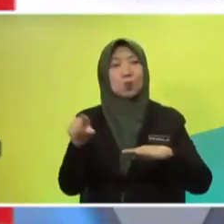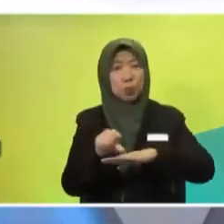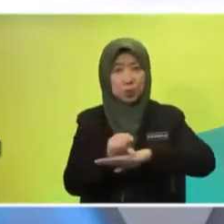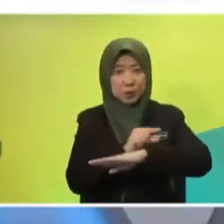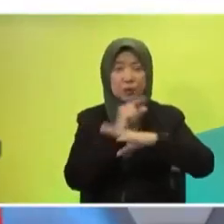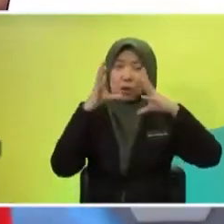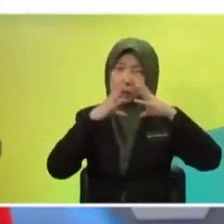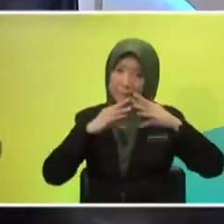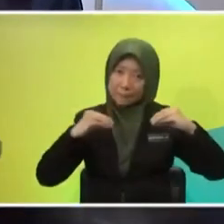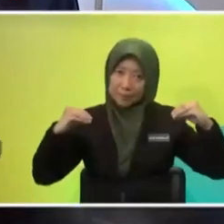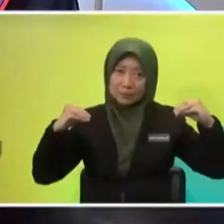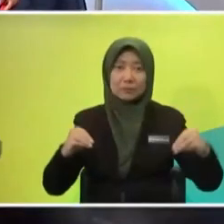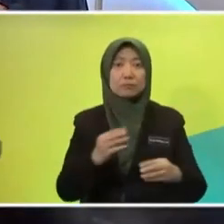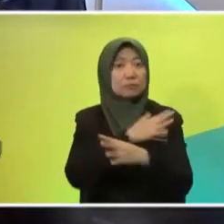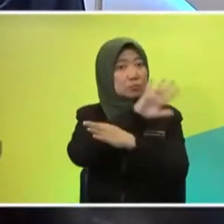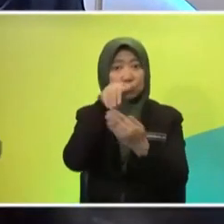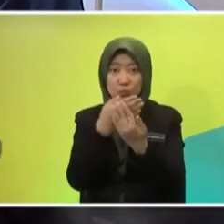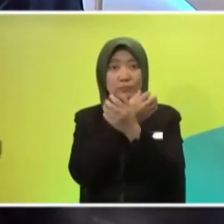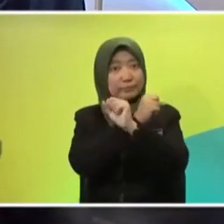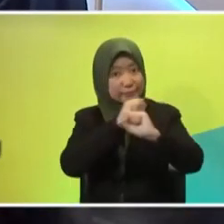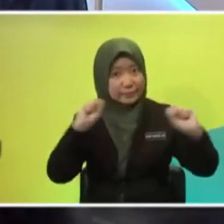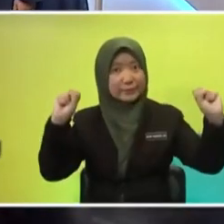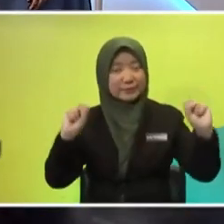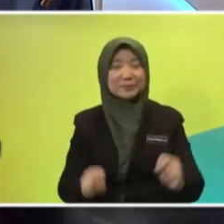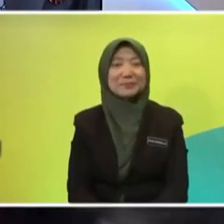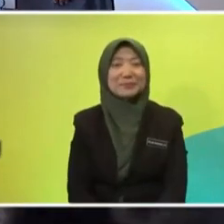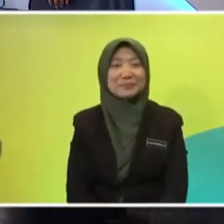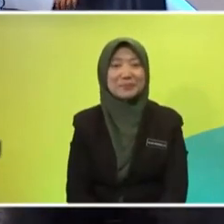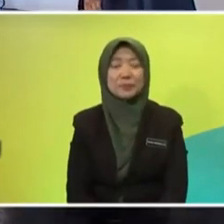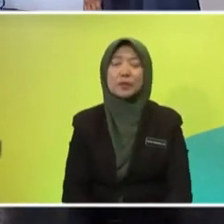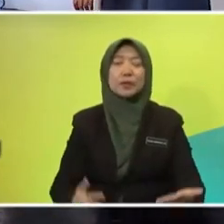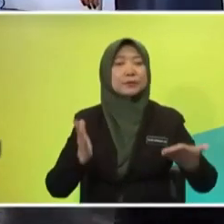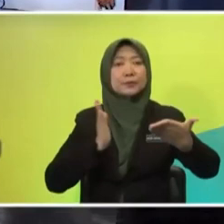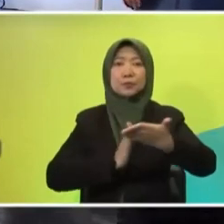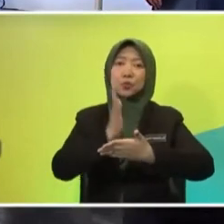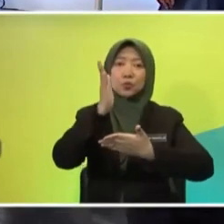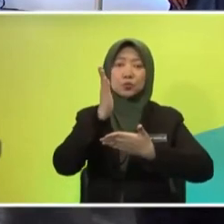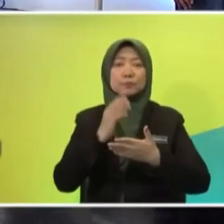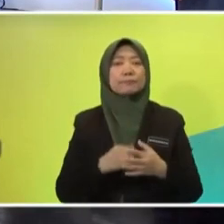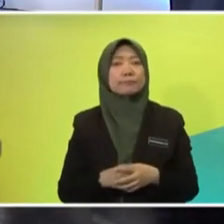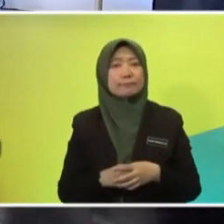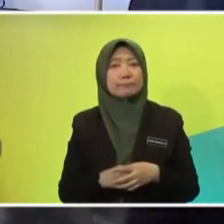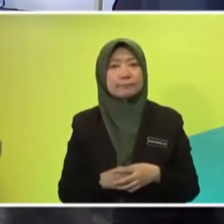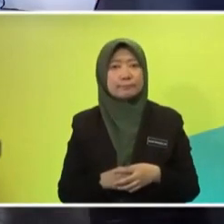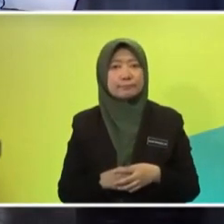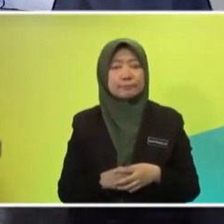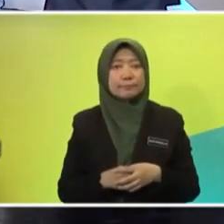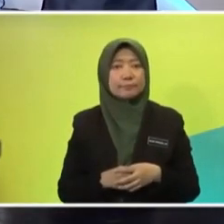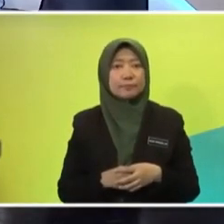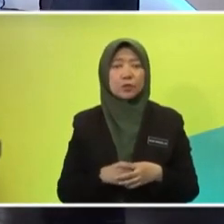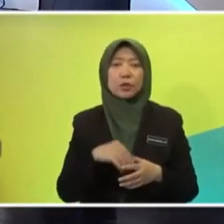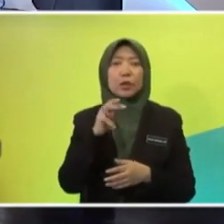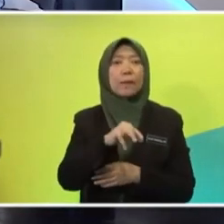Kapas. Okey, semua sudah bersedia? Okey, baiklah kita teruskan. Okey, cikgu akan semua adik-adik